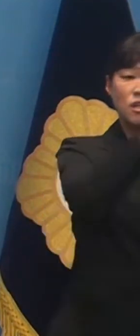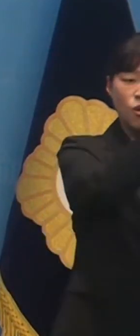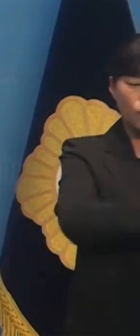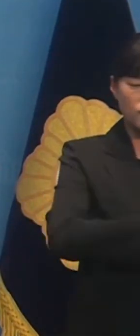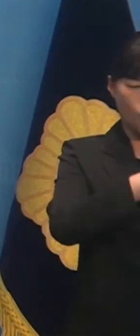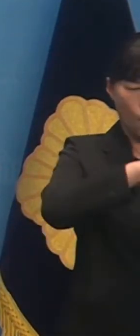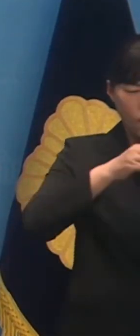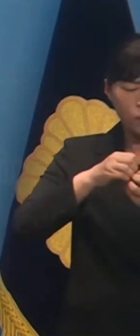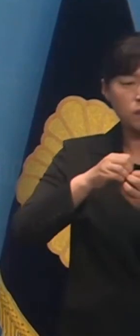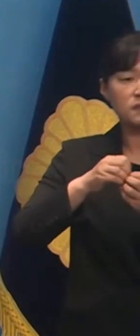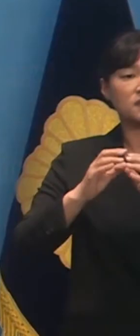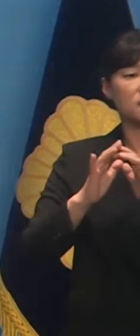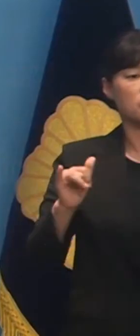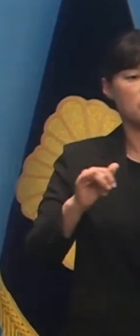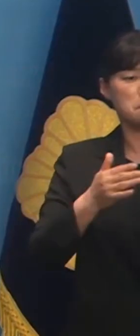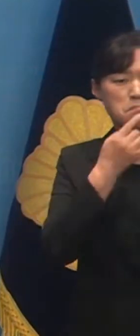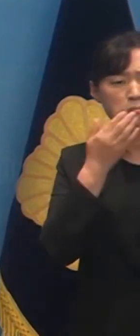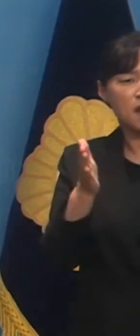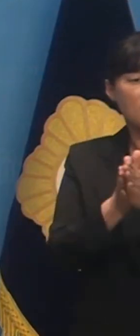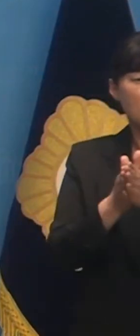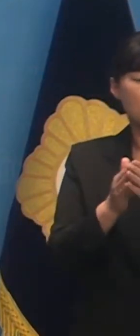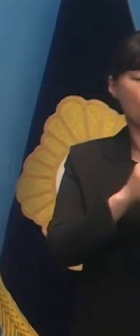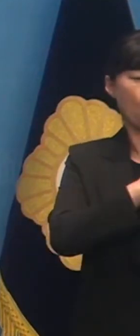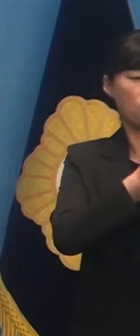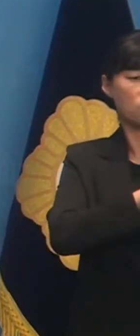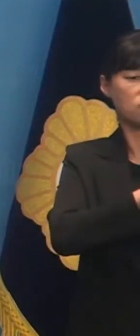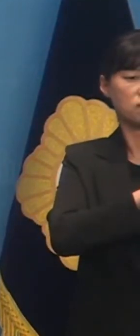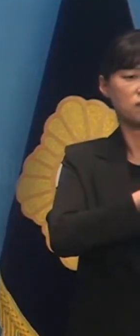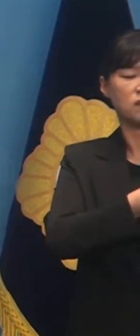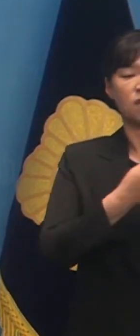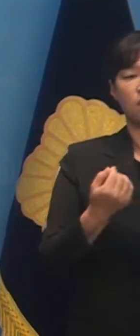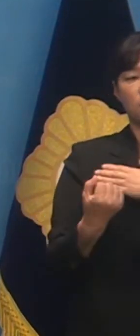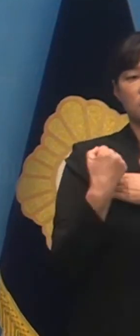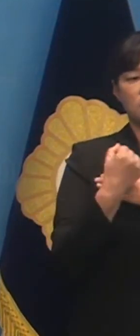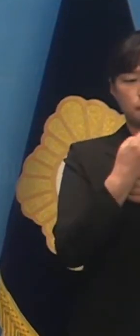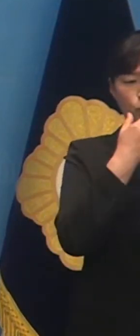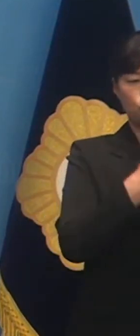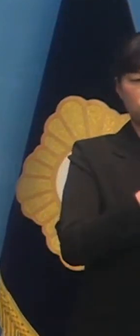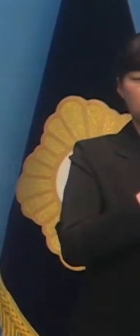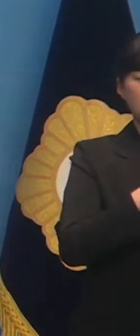역사 왜곡 세력과 결탁한 권력은 민주주의의 적입니다.